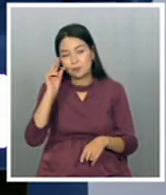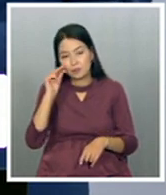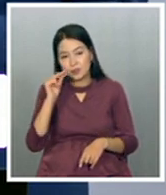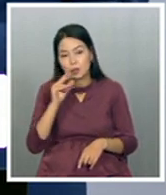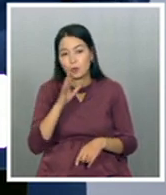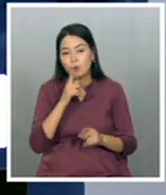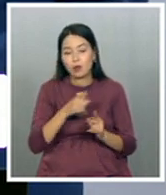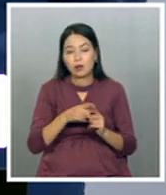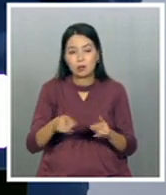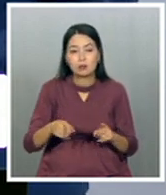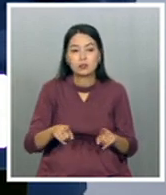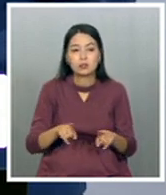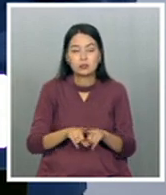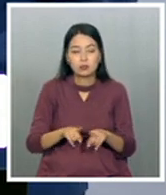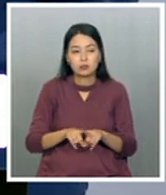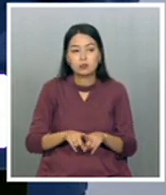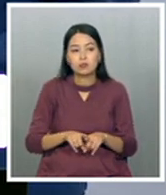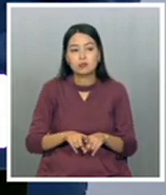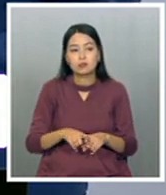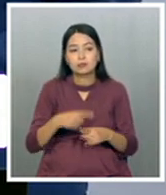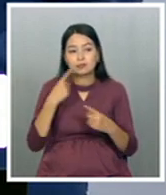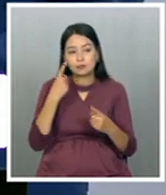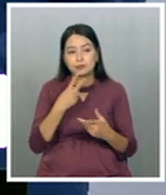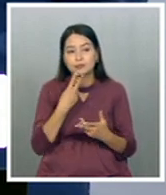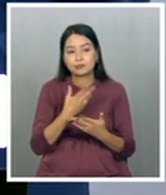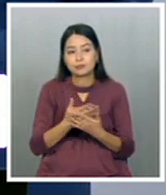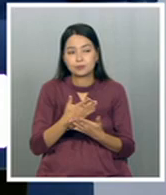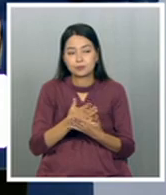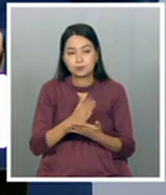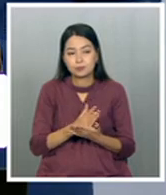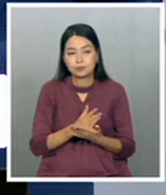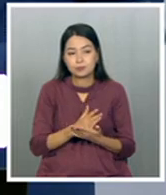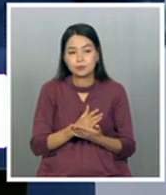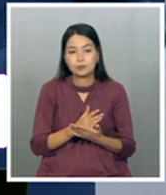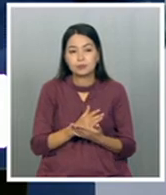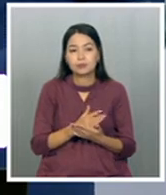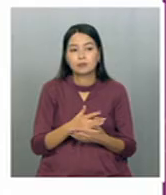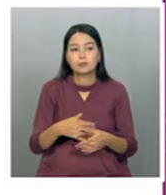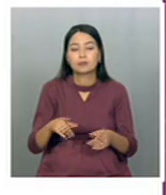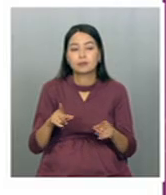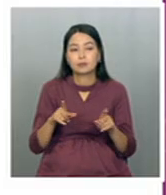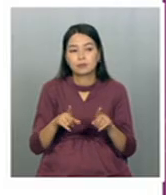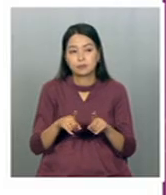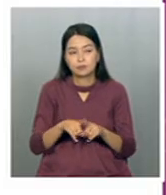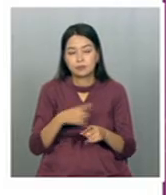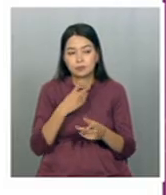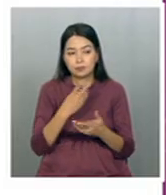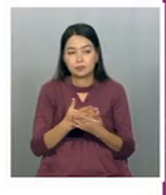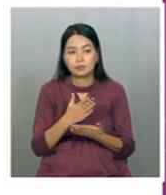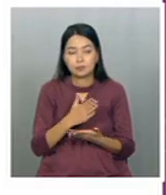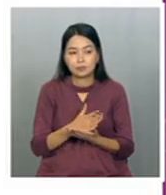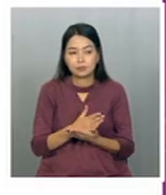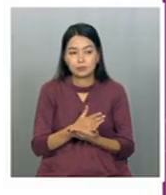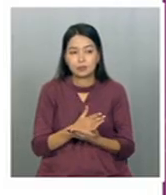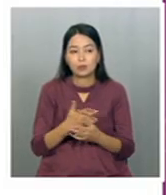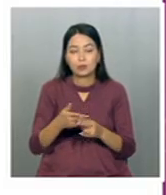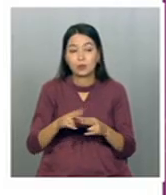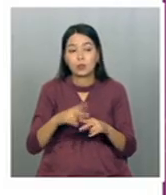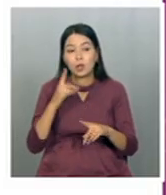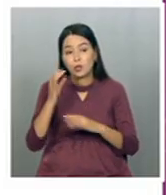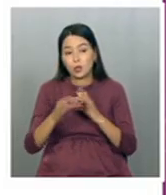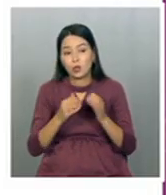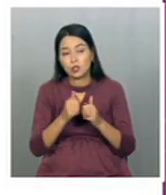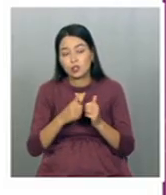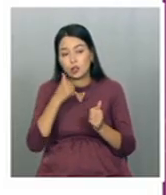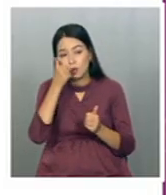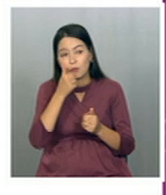аралығына негізделген жорамал мән. Яғни 24 сағатты аламыз біз. Мұндай тәулік жыл бойы тұрақты болмайды.